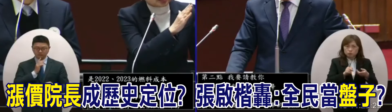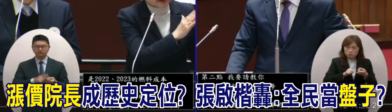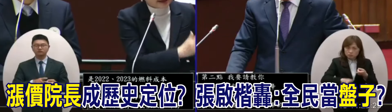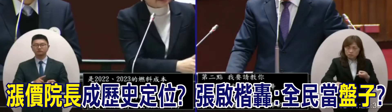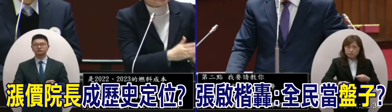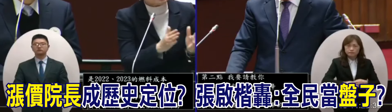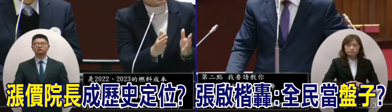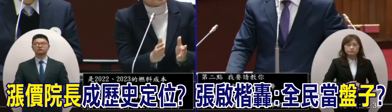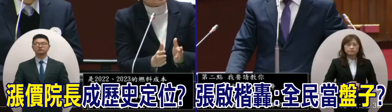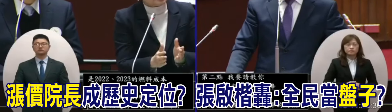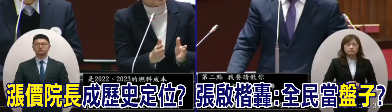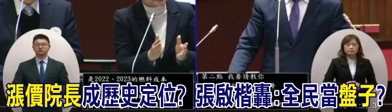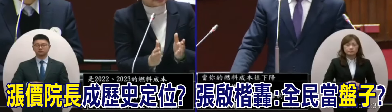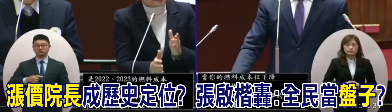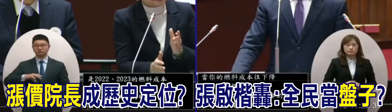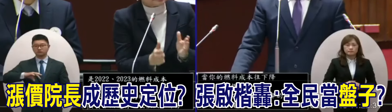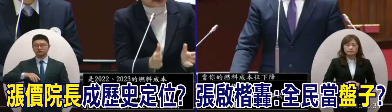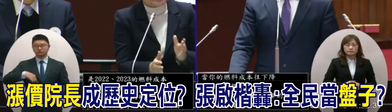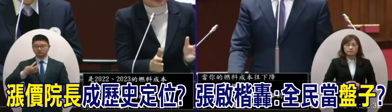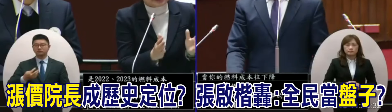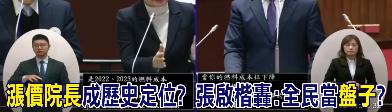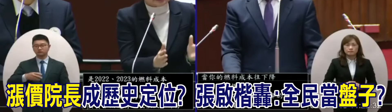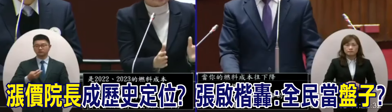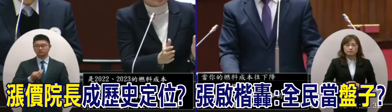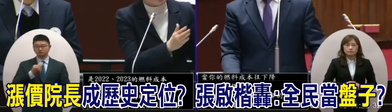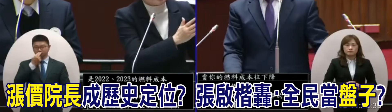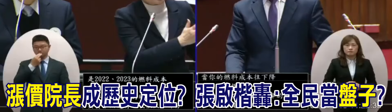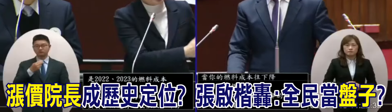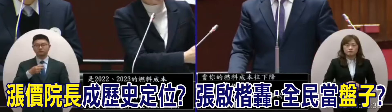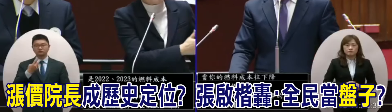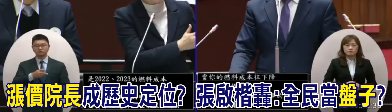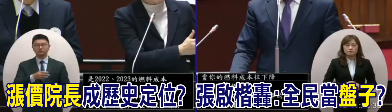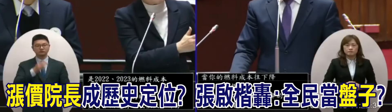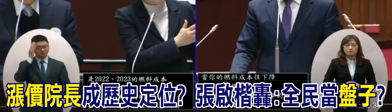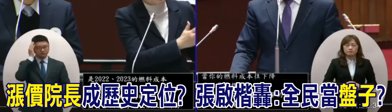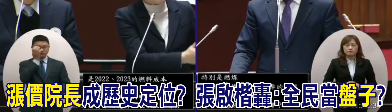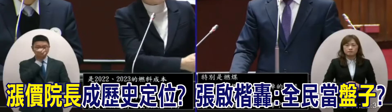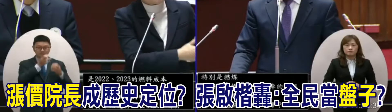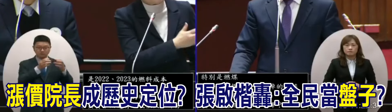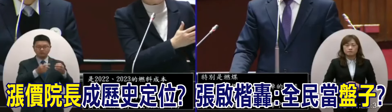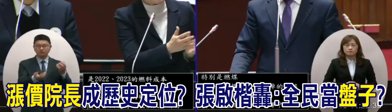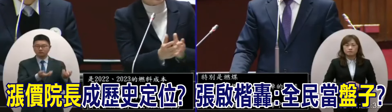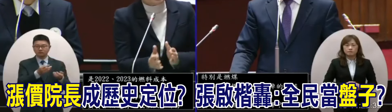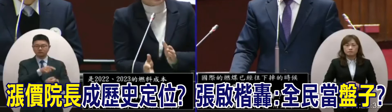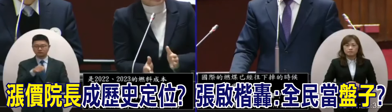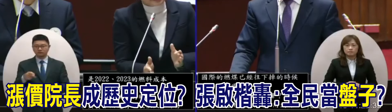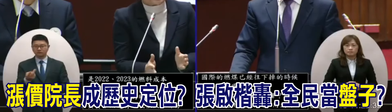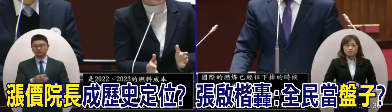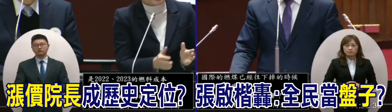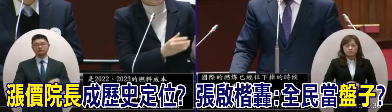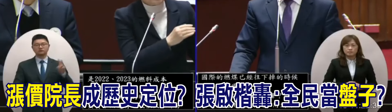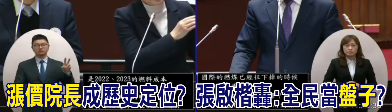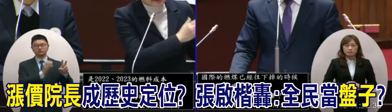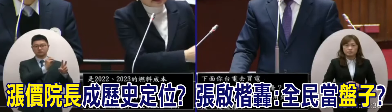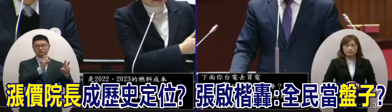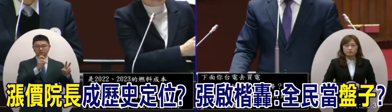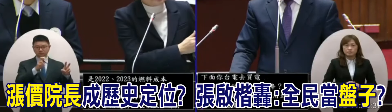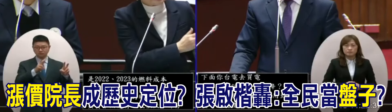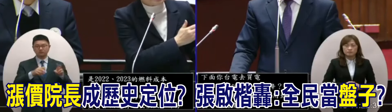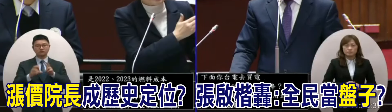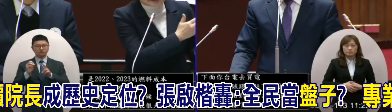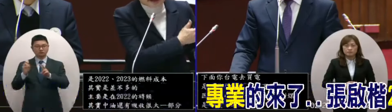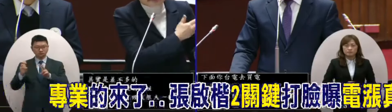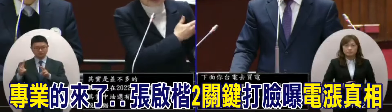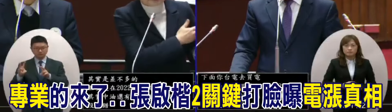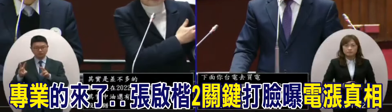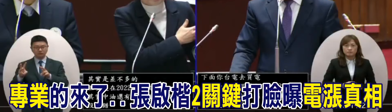我们有天然气跟这个燃煤两个，所以我们整个看2022跟2023，那2022